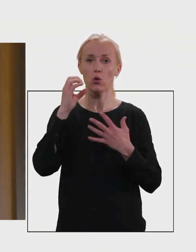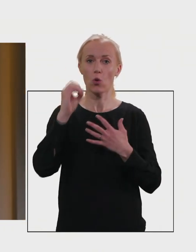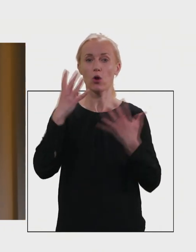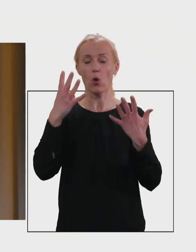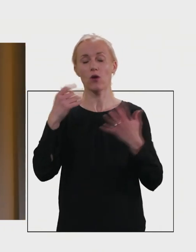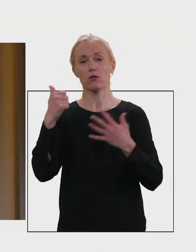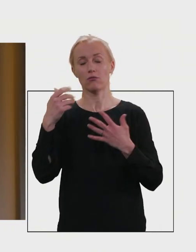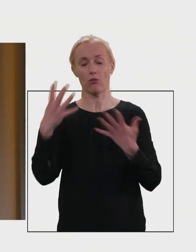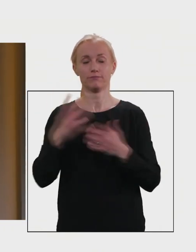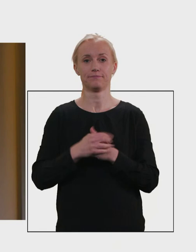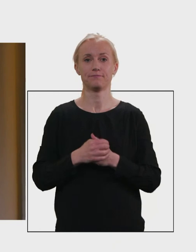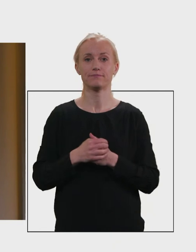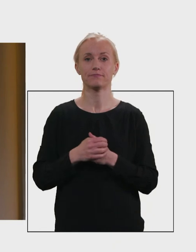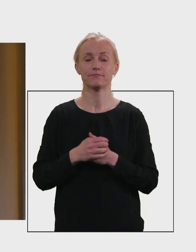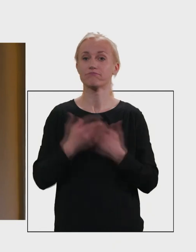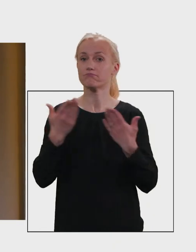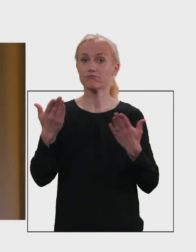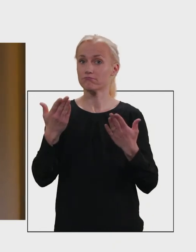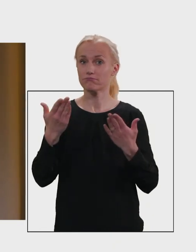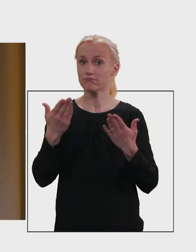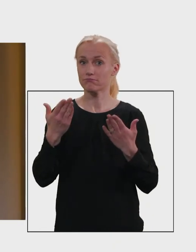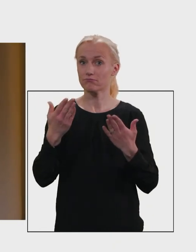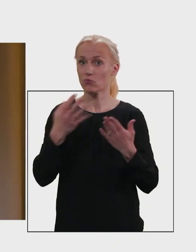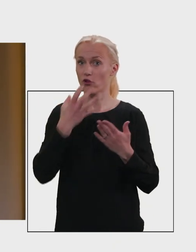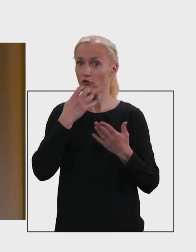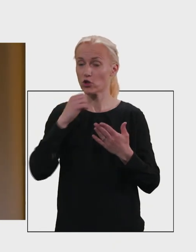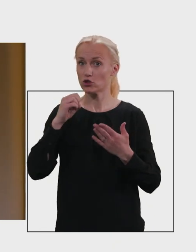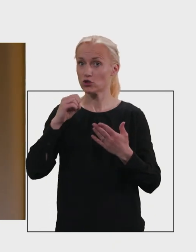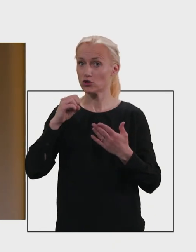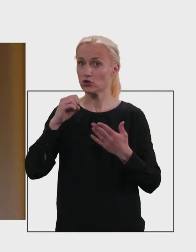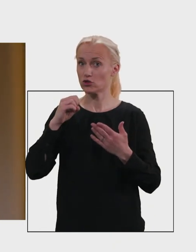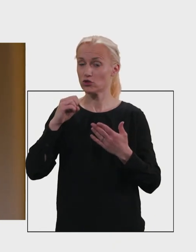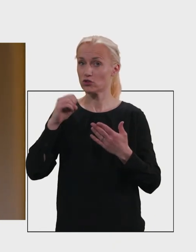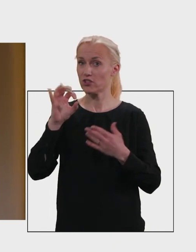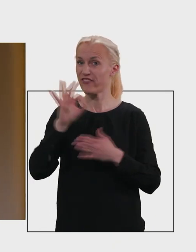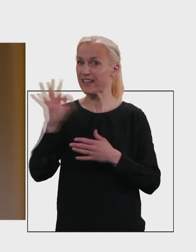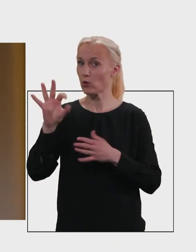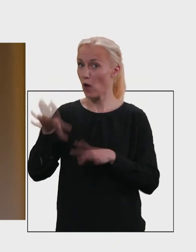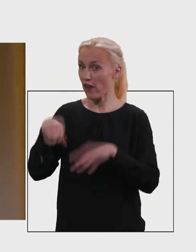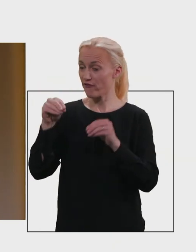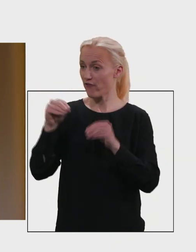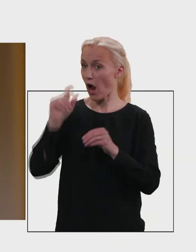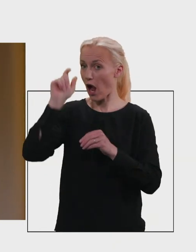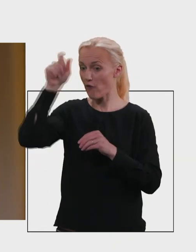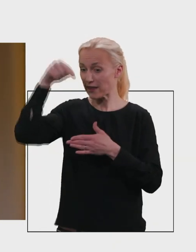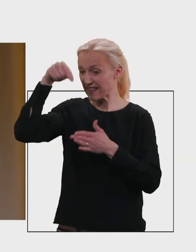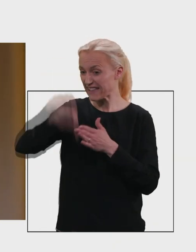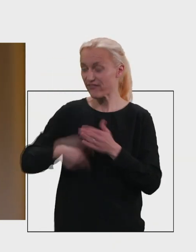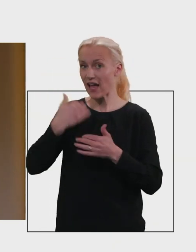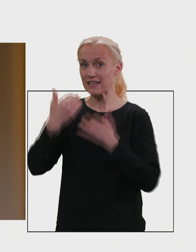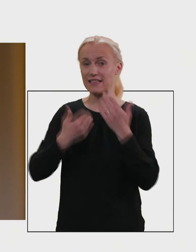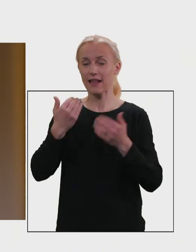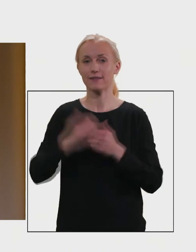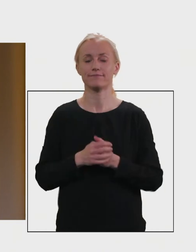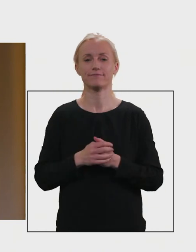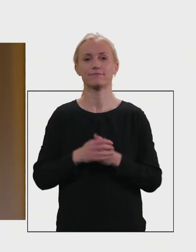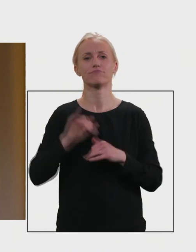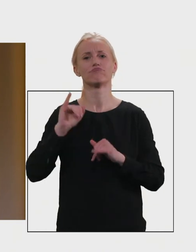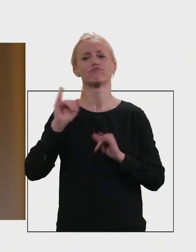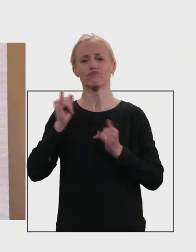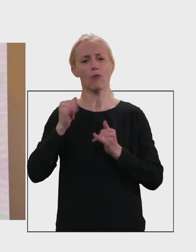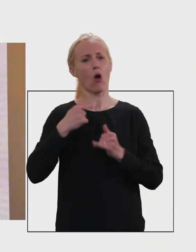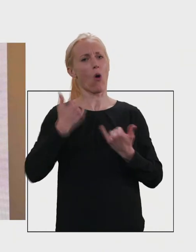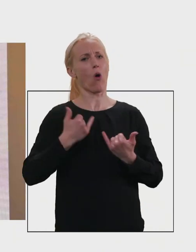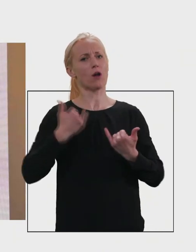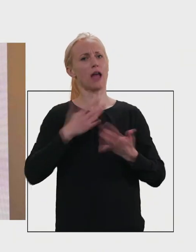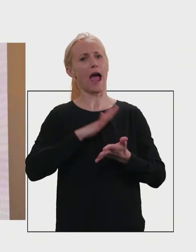030-992-118989. So, Friedrun, möchtest du gerne anfangen nochmal? Bisschen mehr noch über dich zu erzählen? Ja, ich habe es heute ganz einfach gemacht. Ich habe mich nämlich